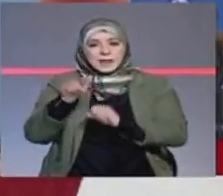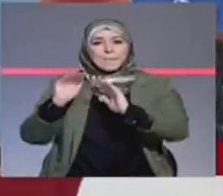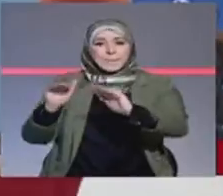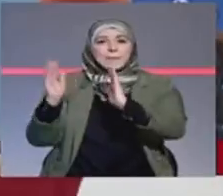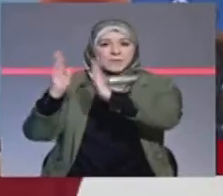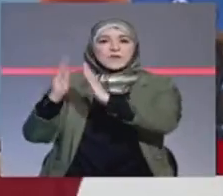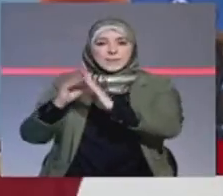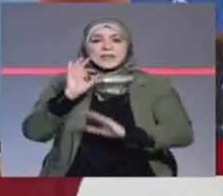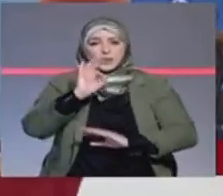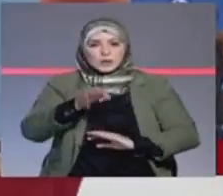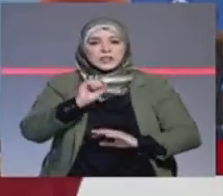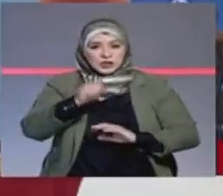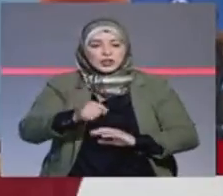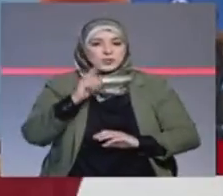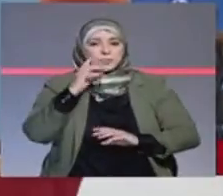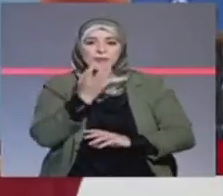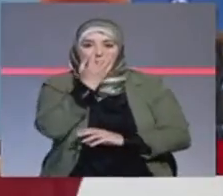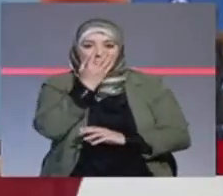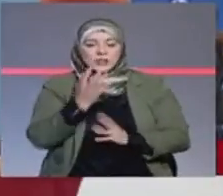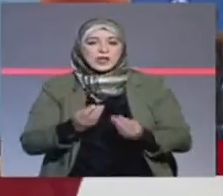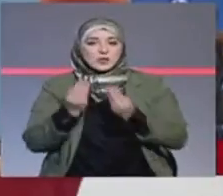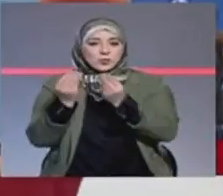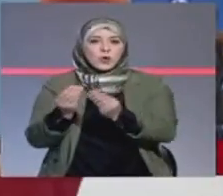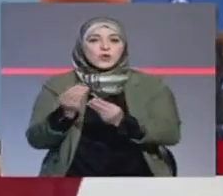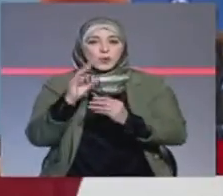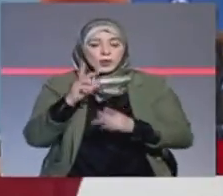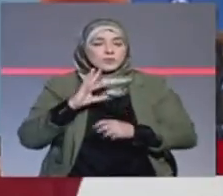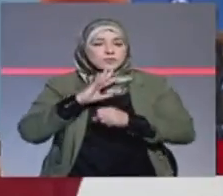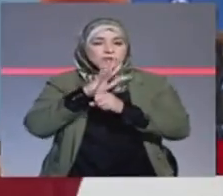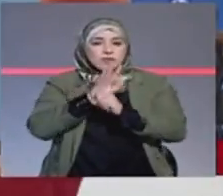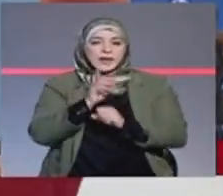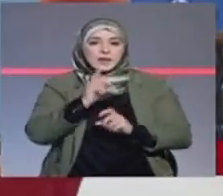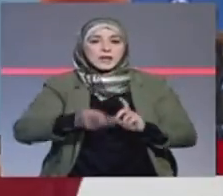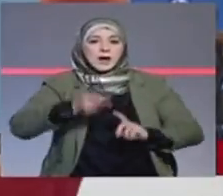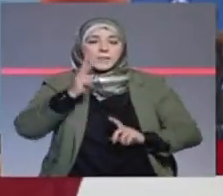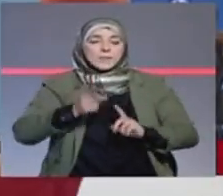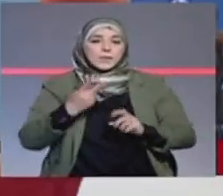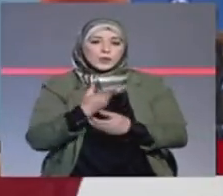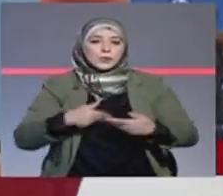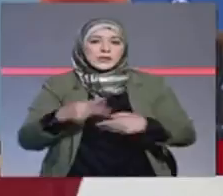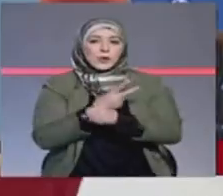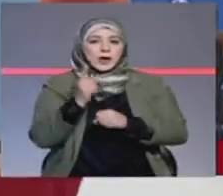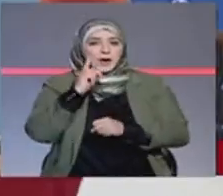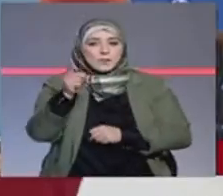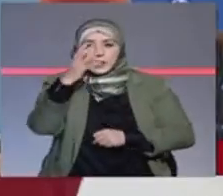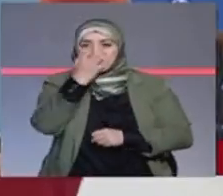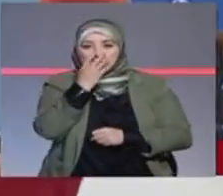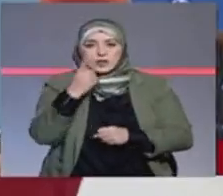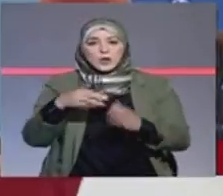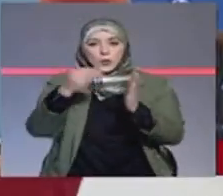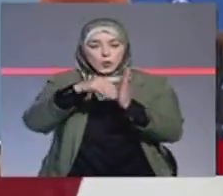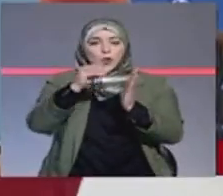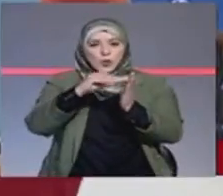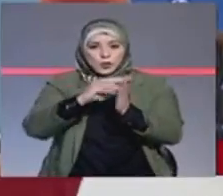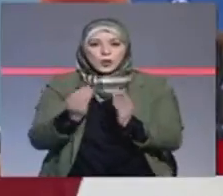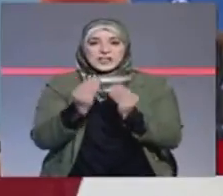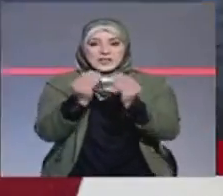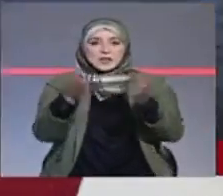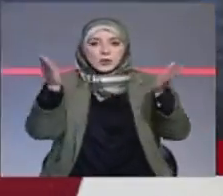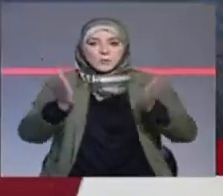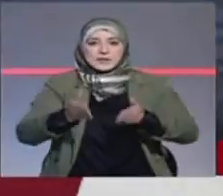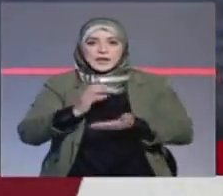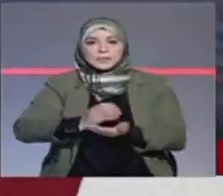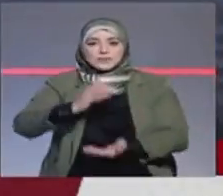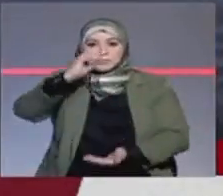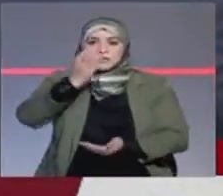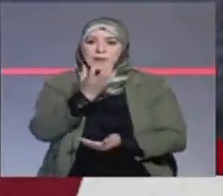نتاعهم. عززنا شبكات الاكسجين، الضغط كبير على الاكسجين، وجددنا كثير من شبكات الأكسجين بالمستشفيات.